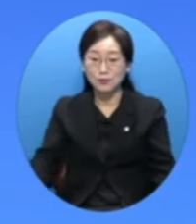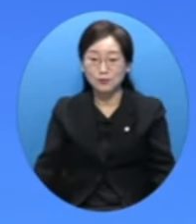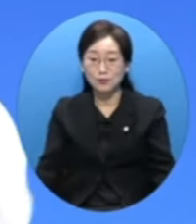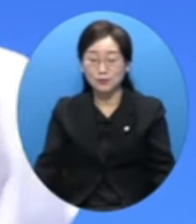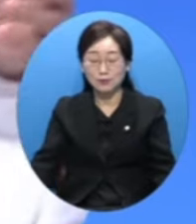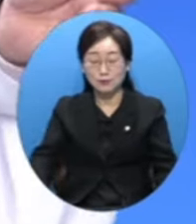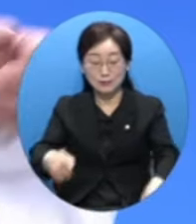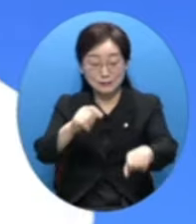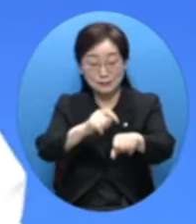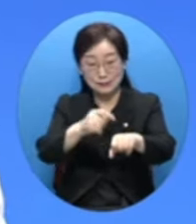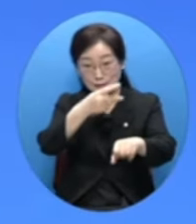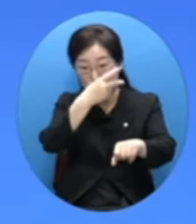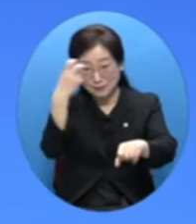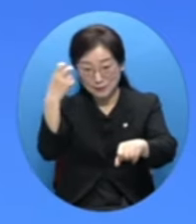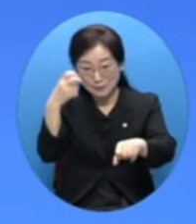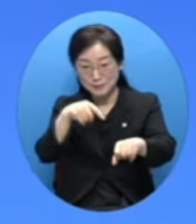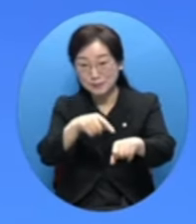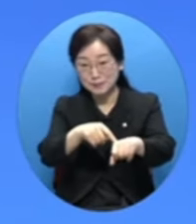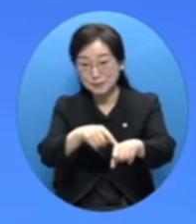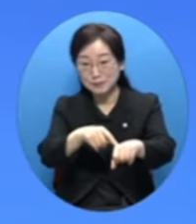잠잘 시간 되니까